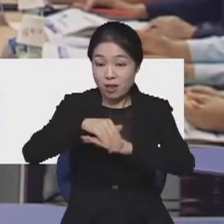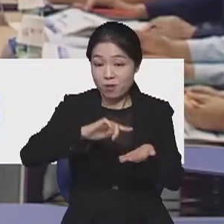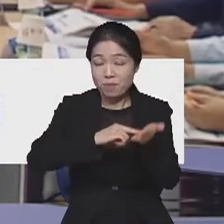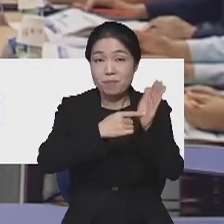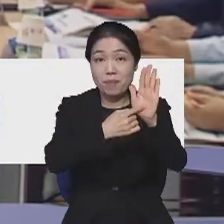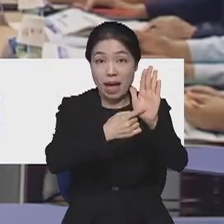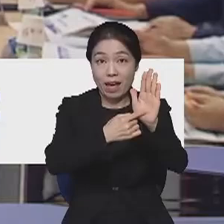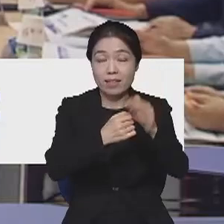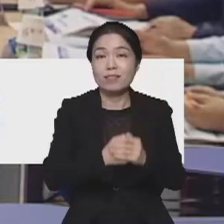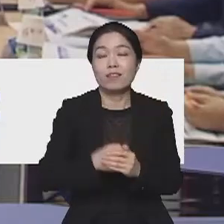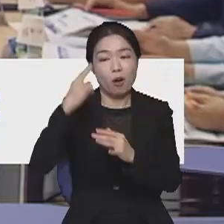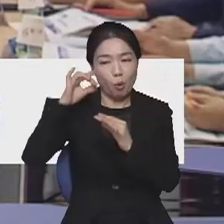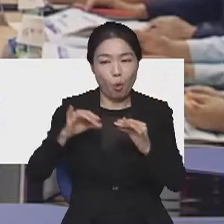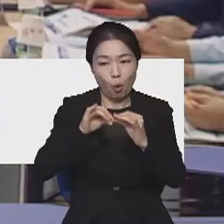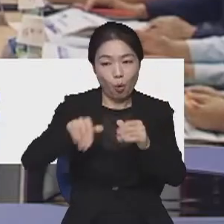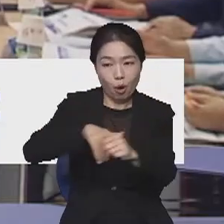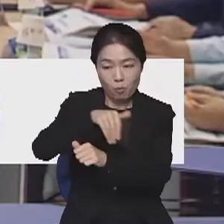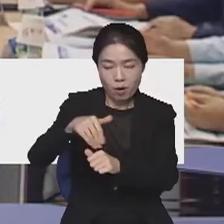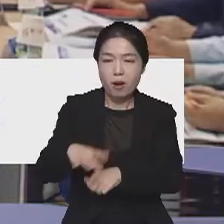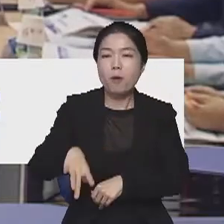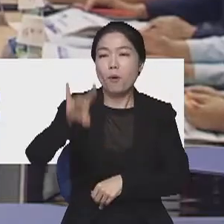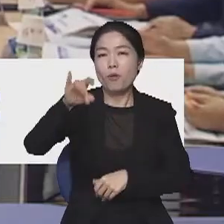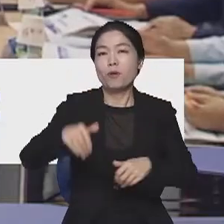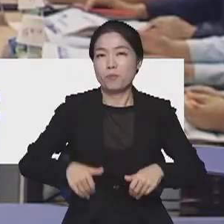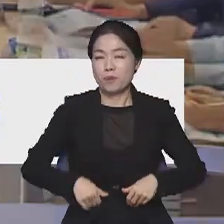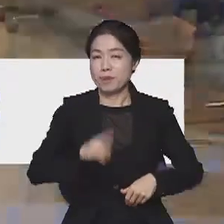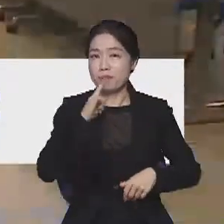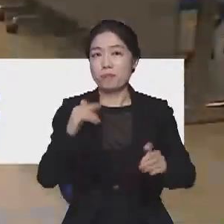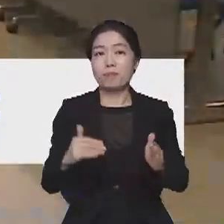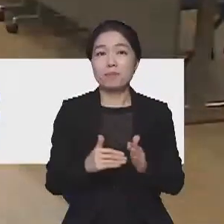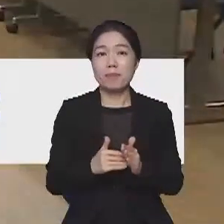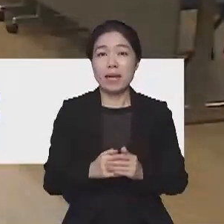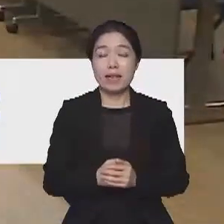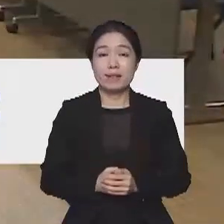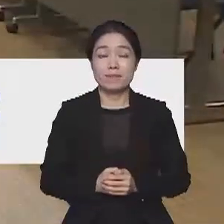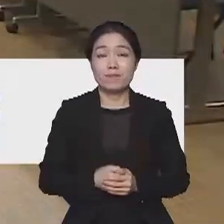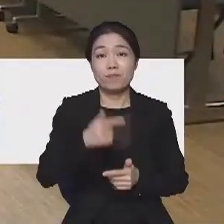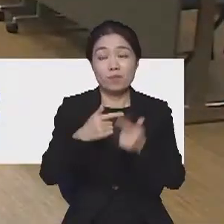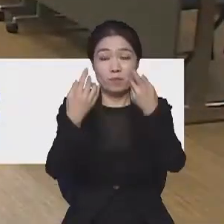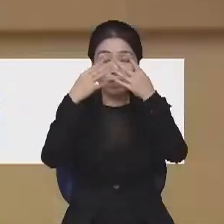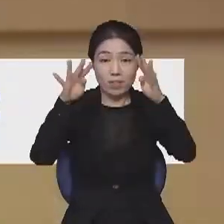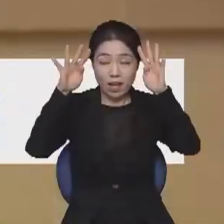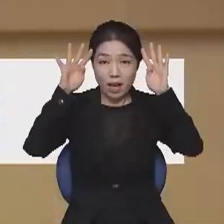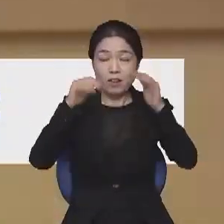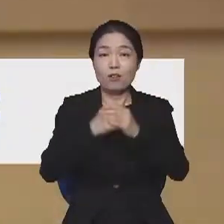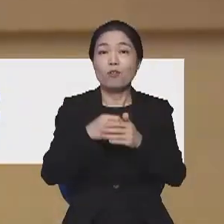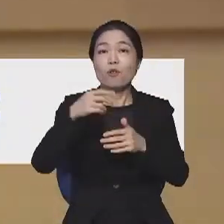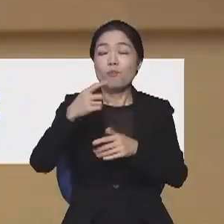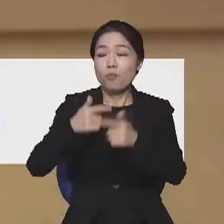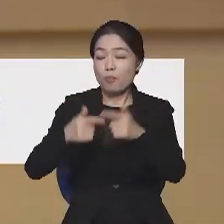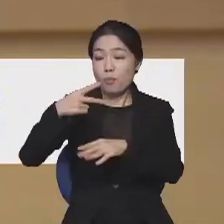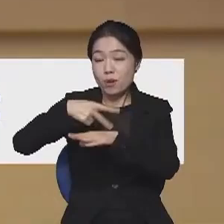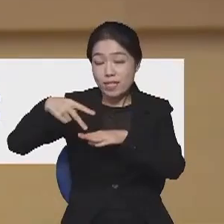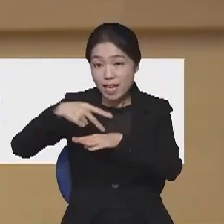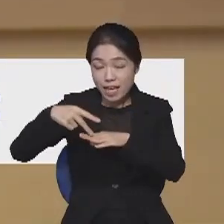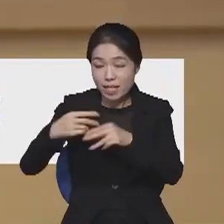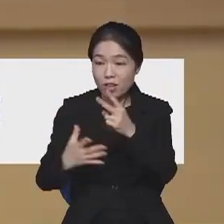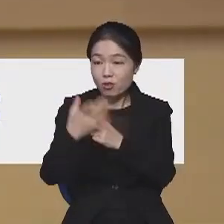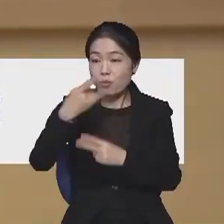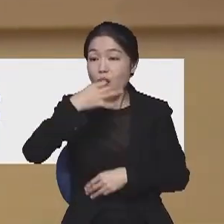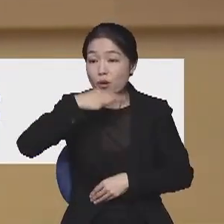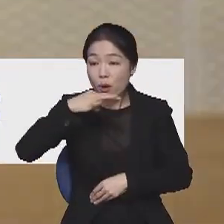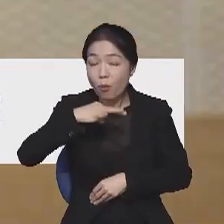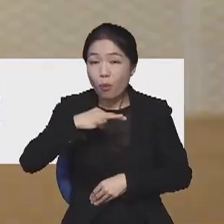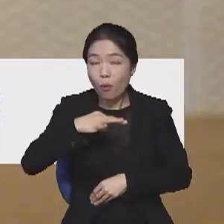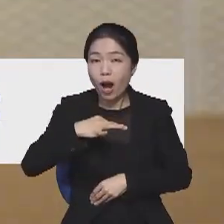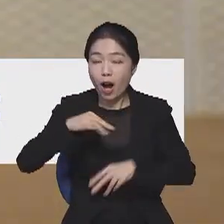가운데 공감대 형성이 선행돼야 한다는 지적이 나왔습니다. 목포대학교는 목포 신안 통합 효과 분석 연구 최종